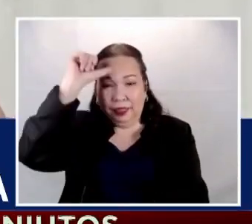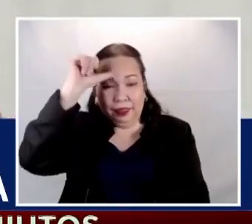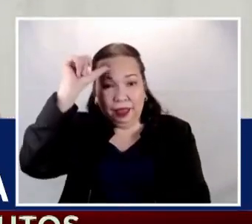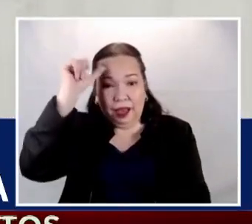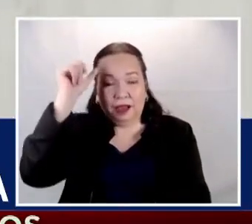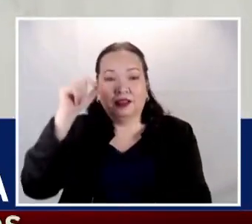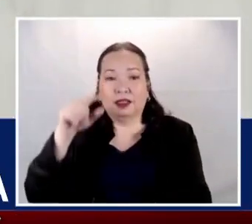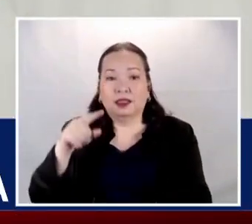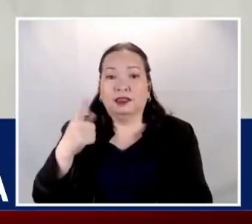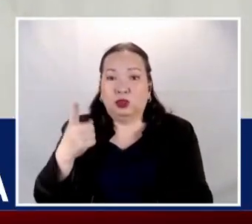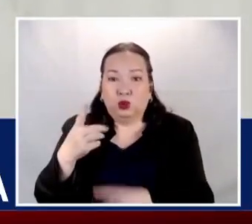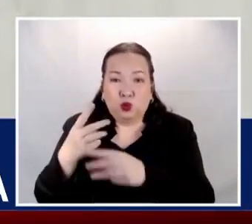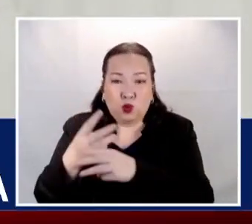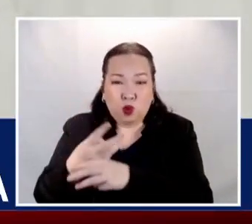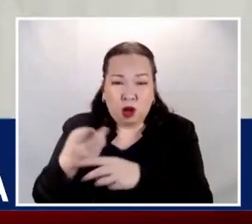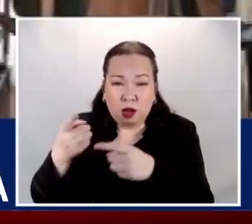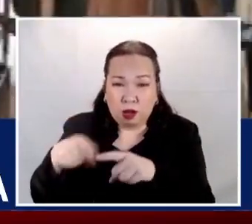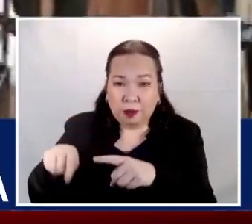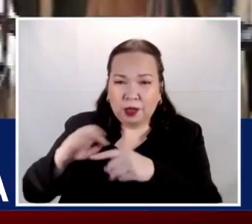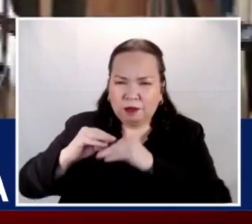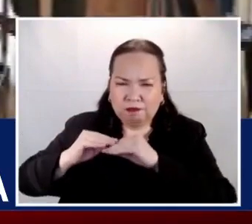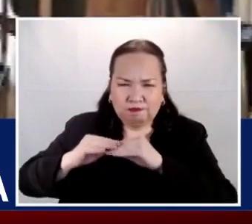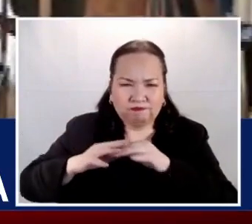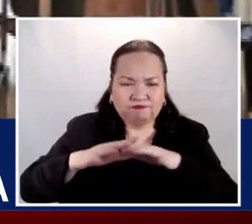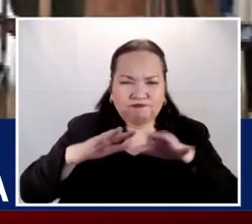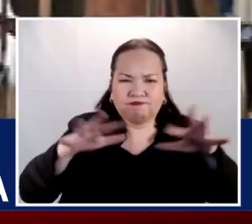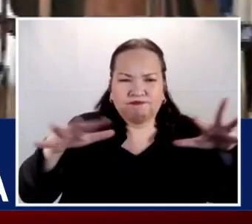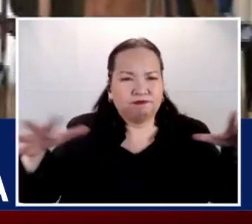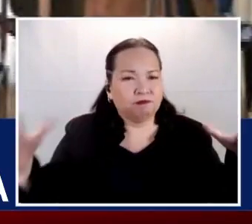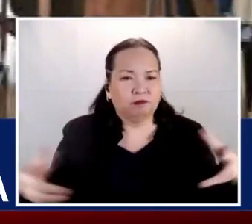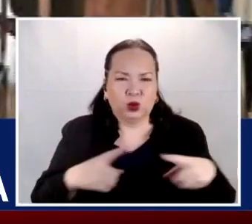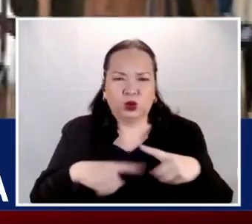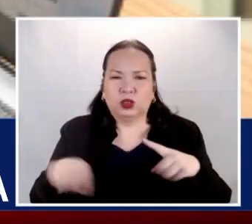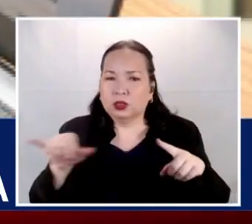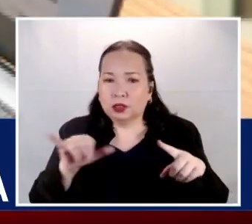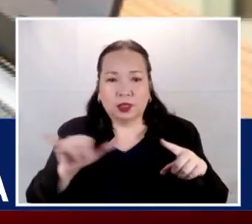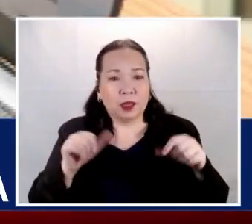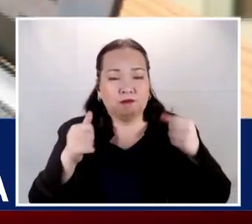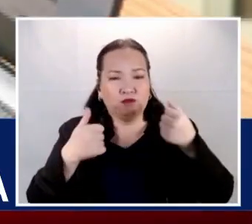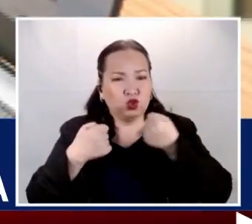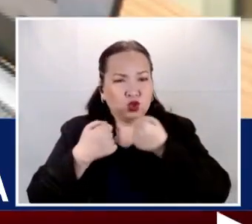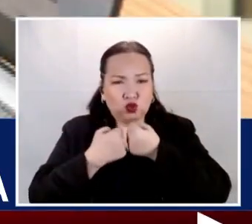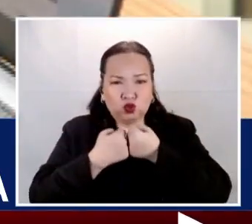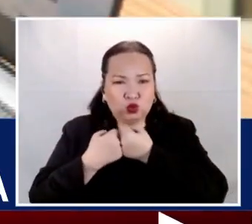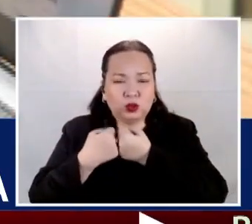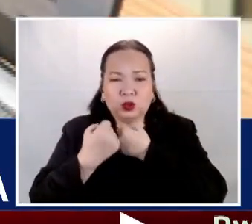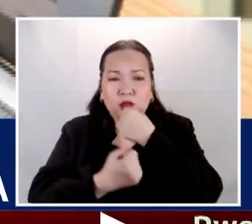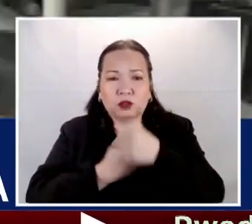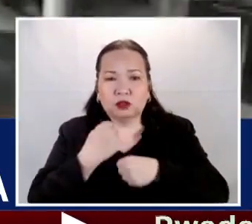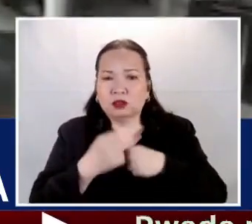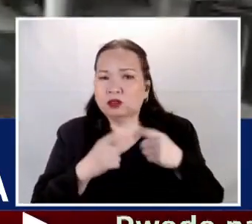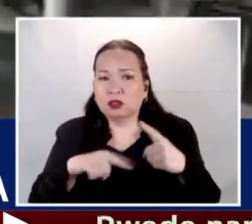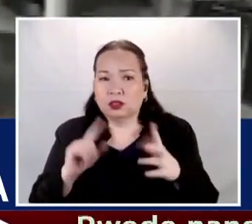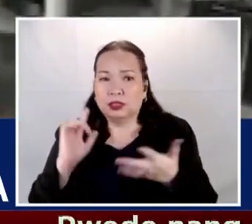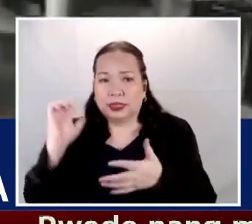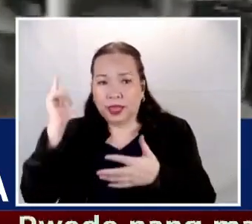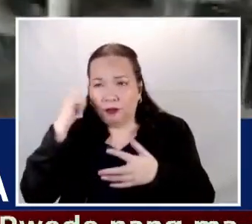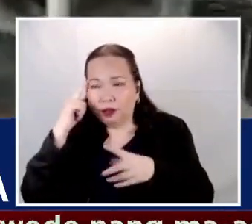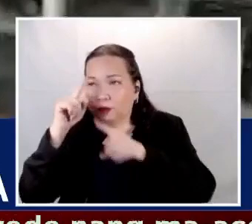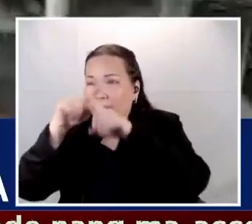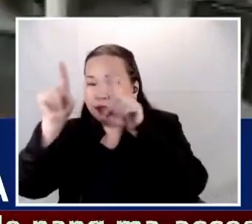Habang tumitindi ang hamon ng pandemya, patuloy rin sinusubok ang katatagan ng mga hakbang ng gobyerno. At